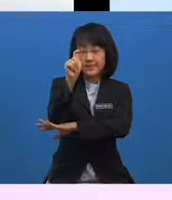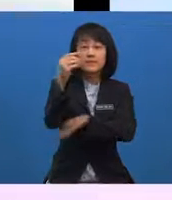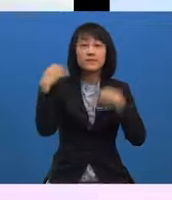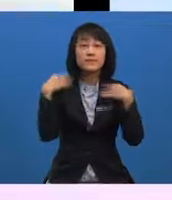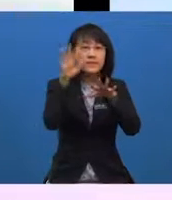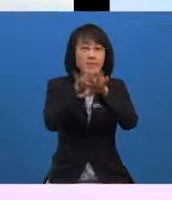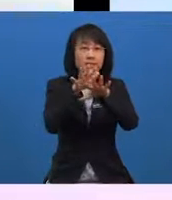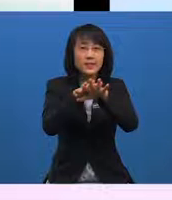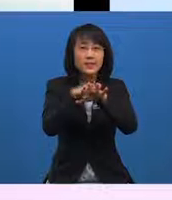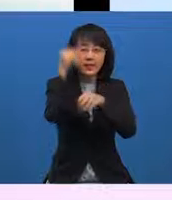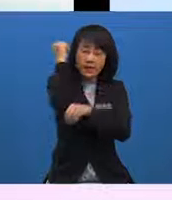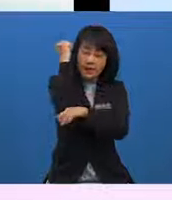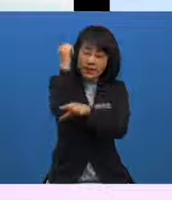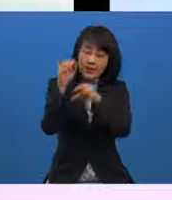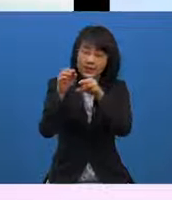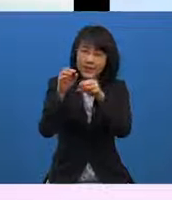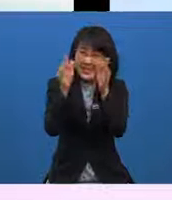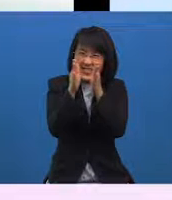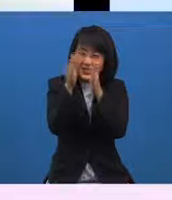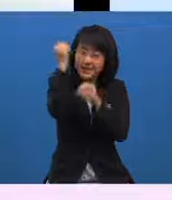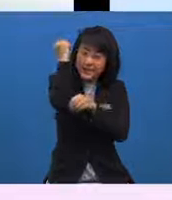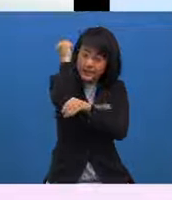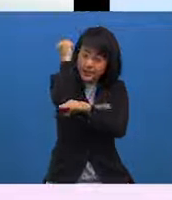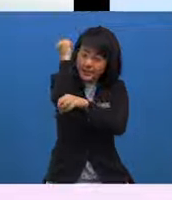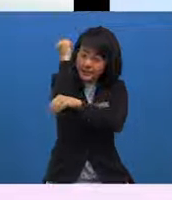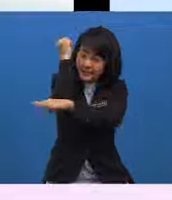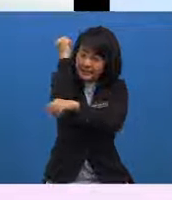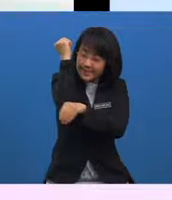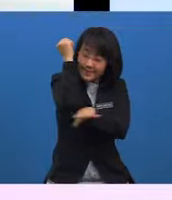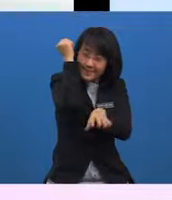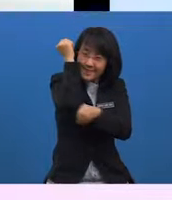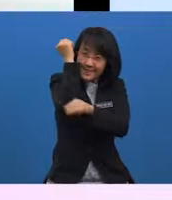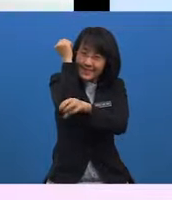banyak akar-akar kecil yang tumbuh dari pangkal batang.